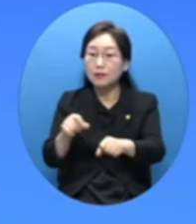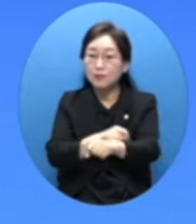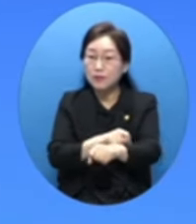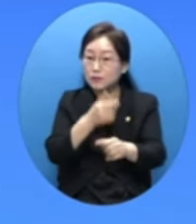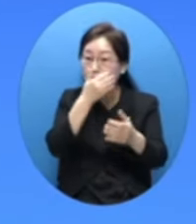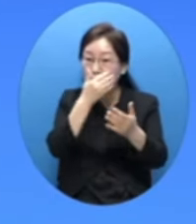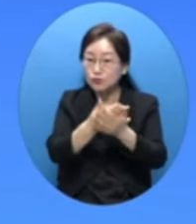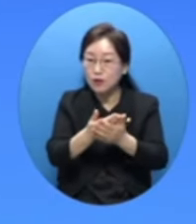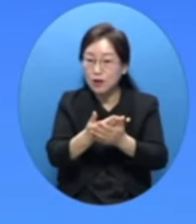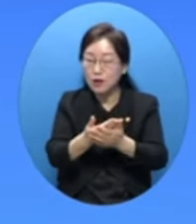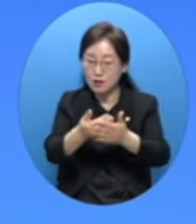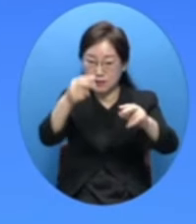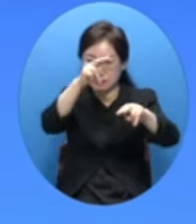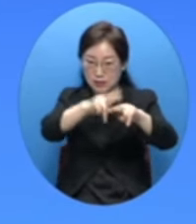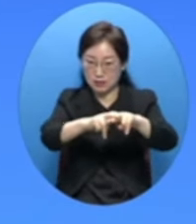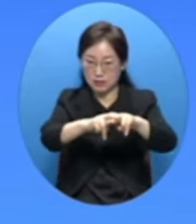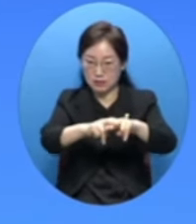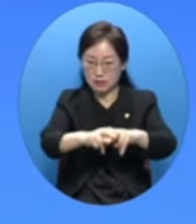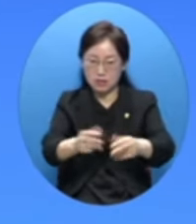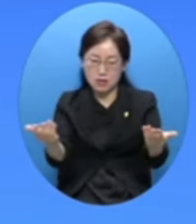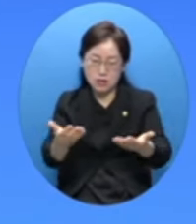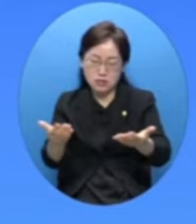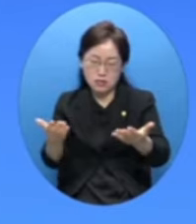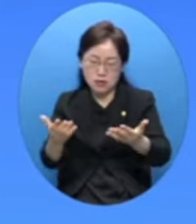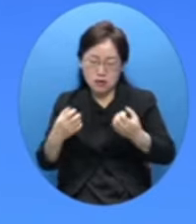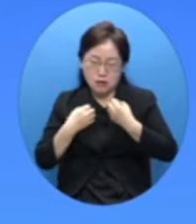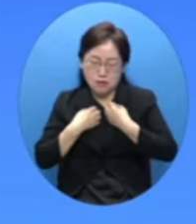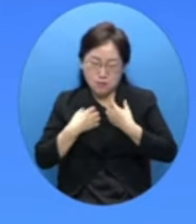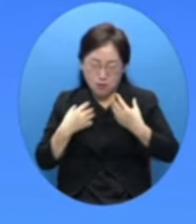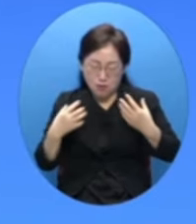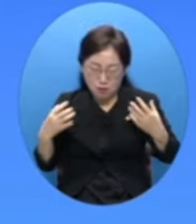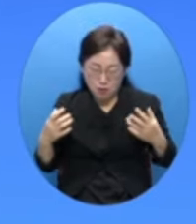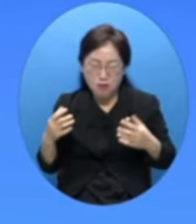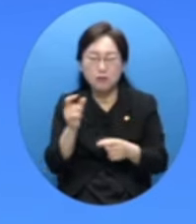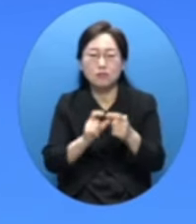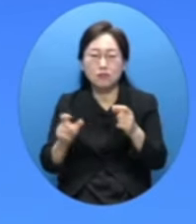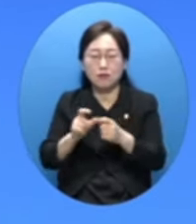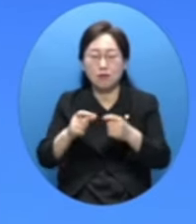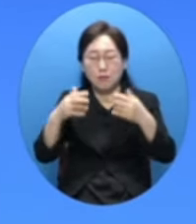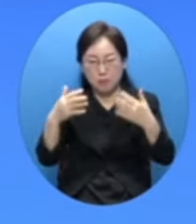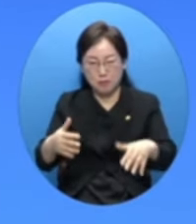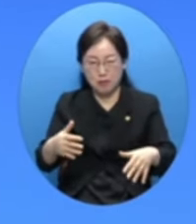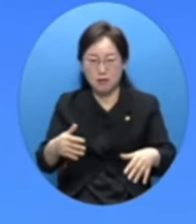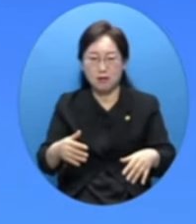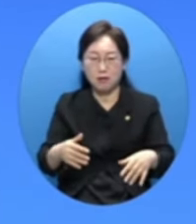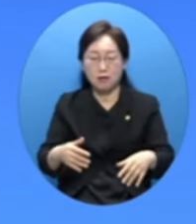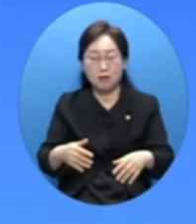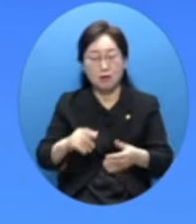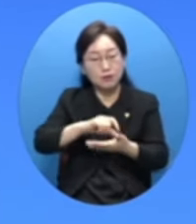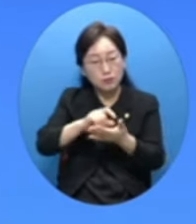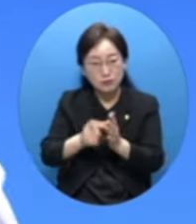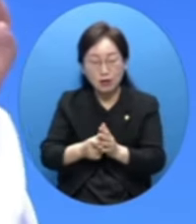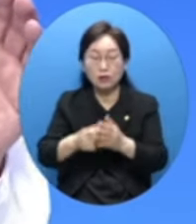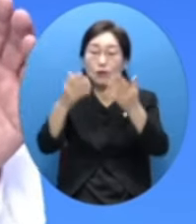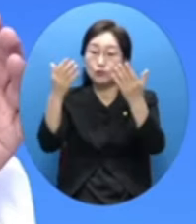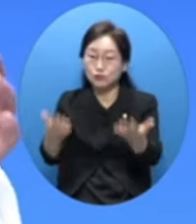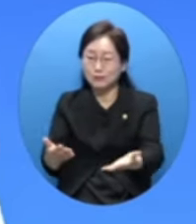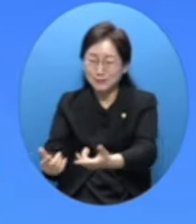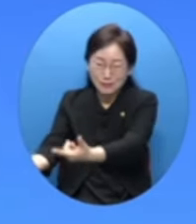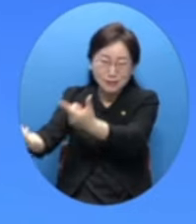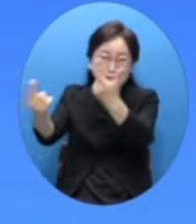중요한 위치에서 많은 일을 하는 사람일수록 더 그러합니다. 적당한 휴식은 예외 없이 모든